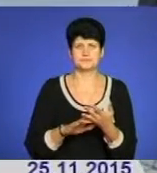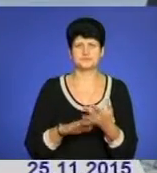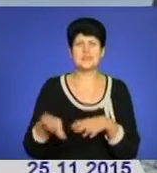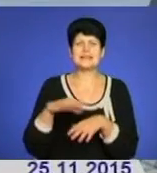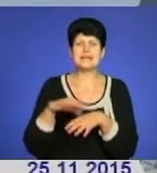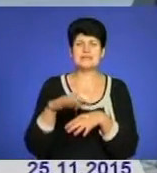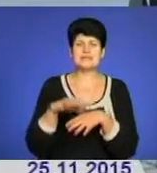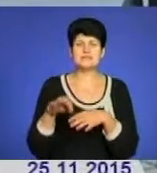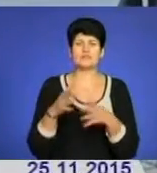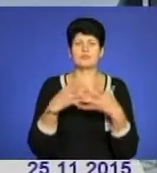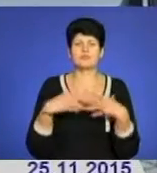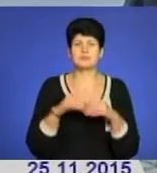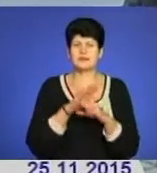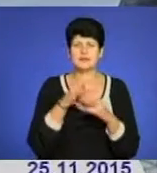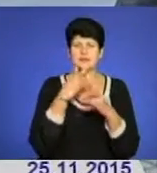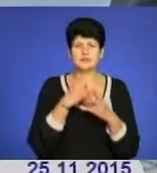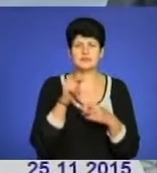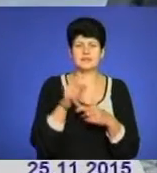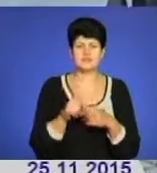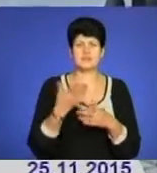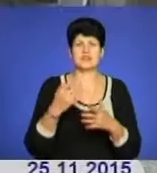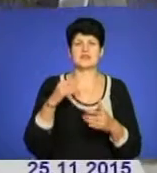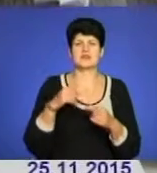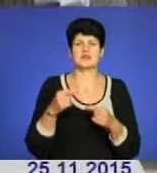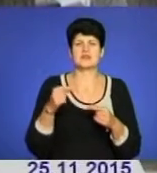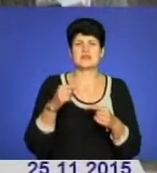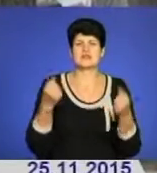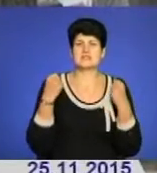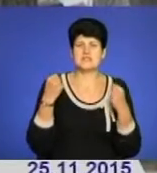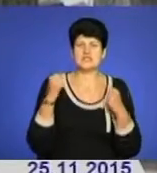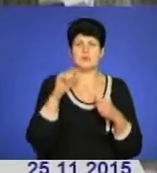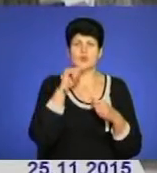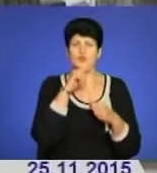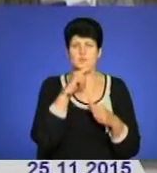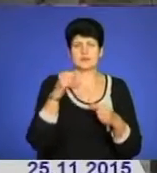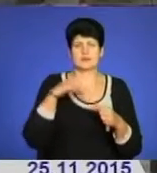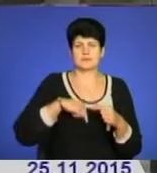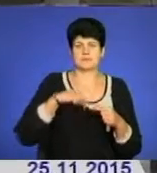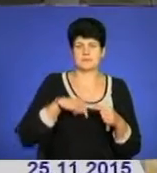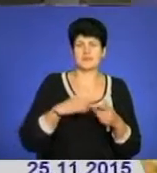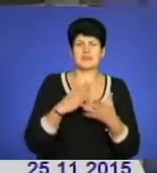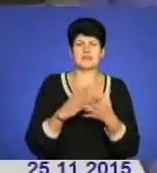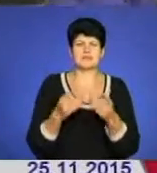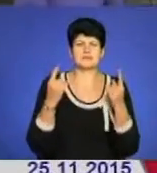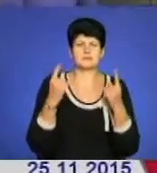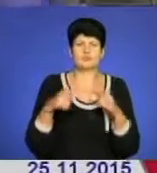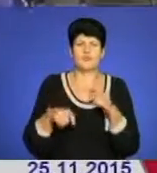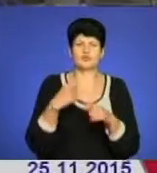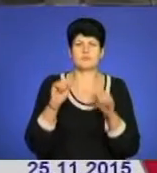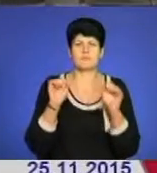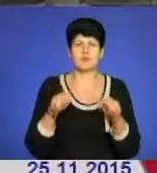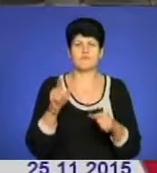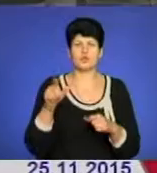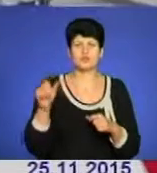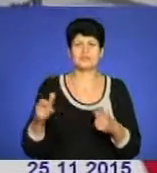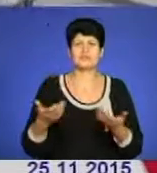Насильство в сім'ї, незважаючи на те, є воно фізичним, економічним, сексуальним чи психологічним, є одним з найбільших порушень прав людини – права